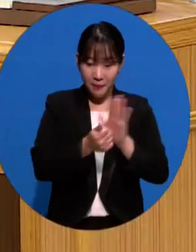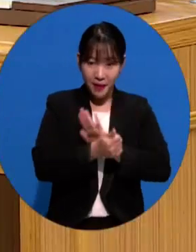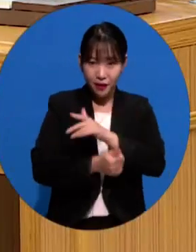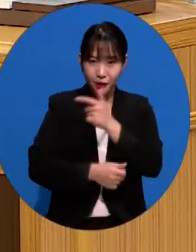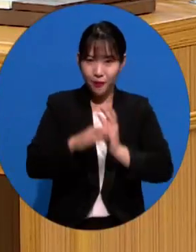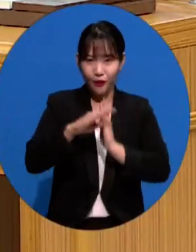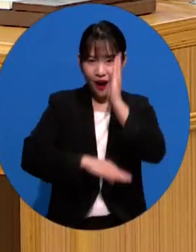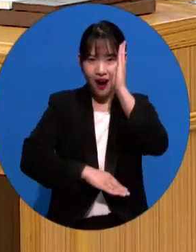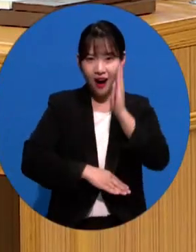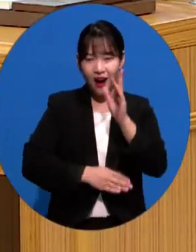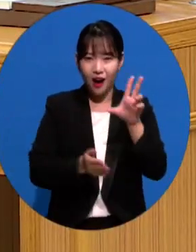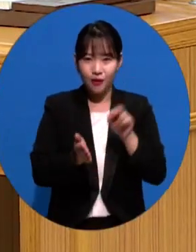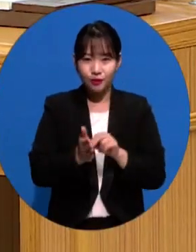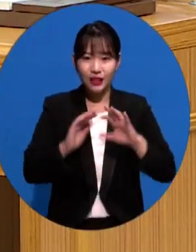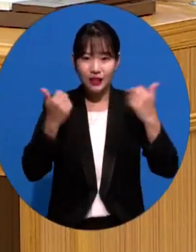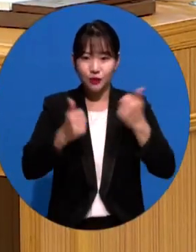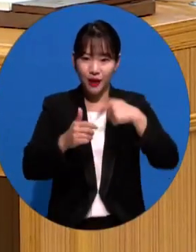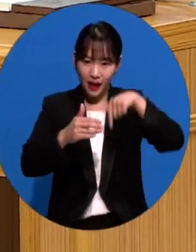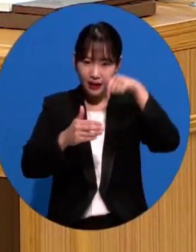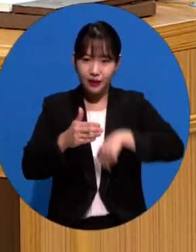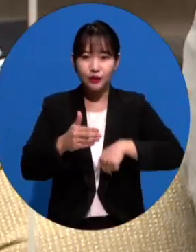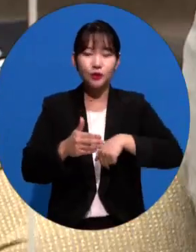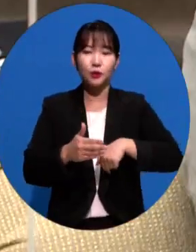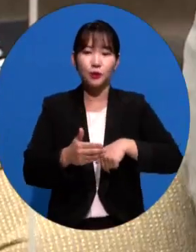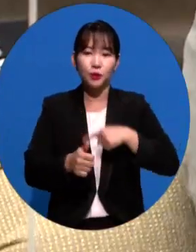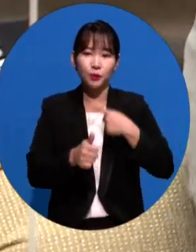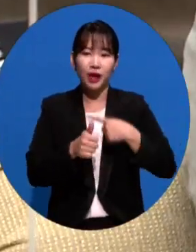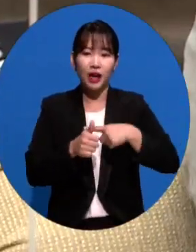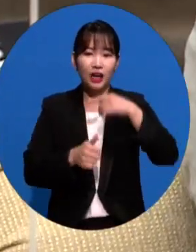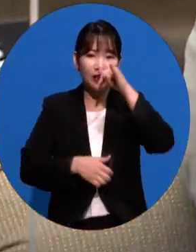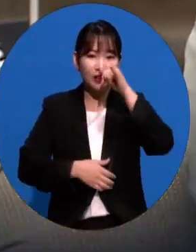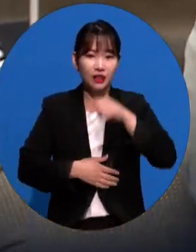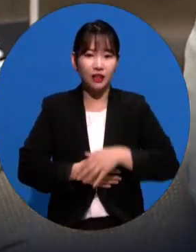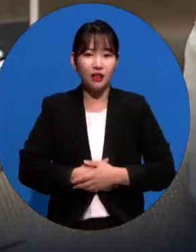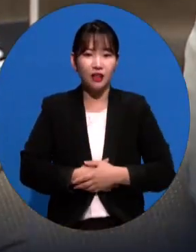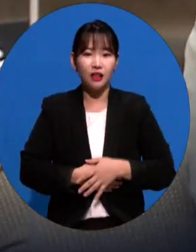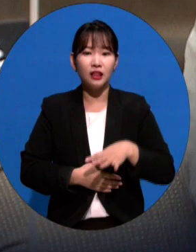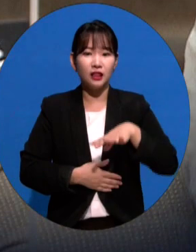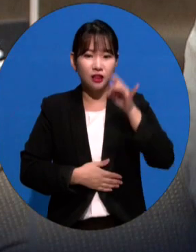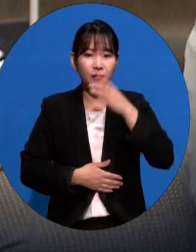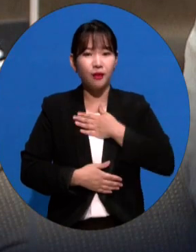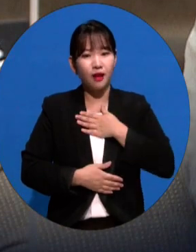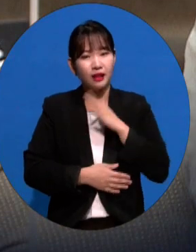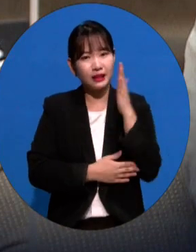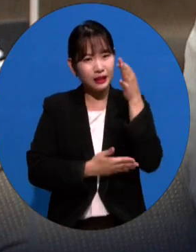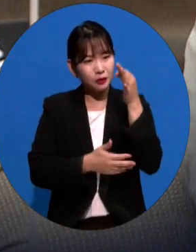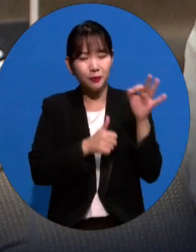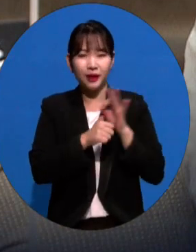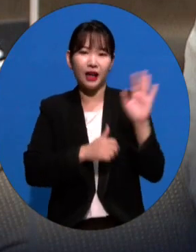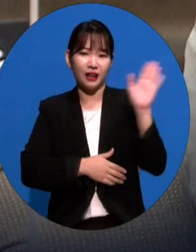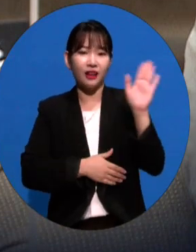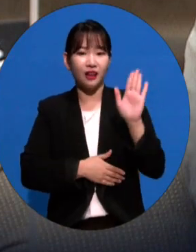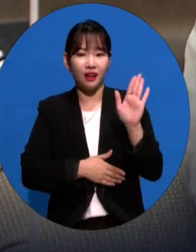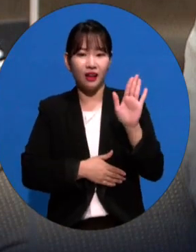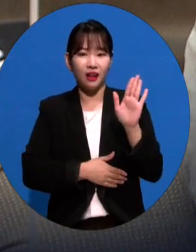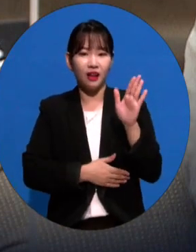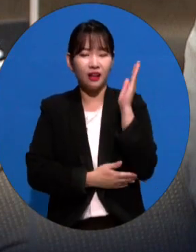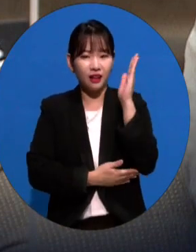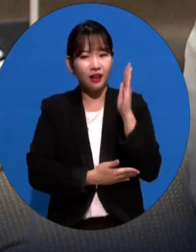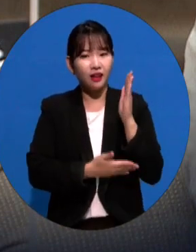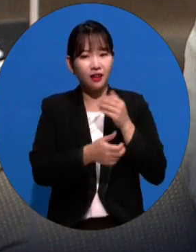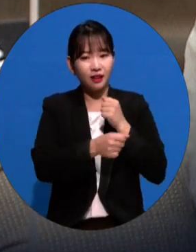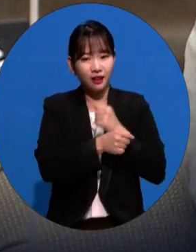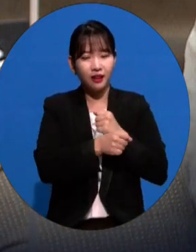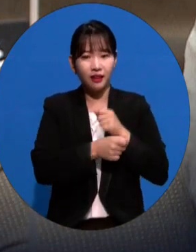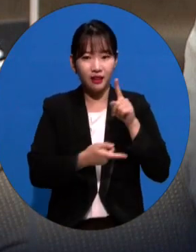지적이 의회 내부에서도 나오고 있습니다. 맨 처음에 제가 그래서 안 받은 좀 보조금 받지 않겠다 이제